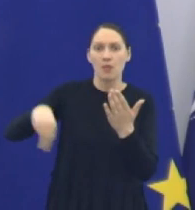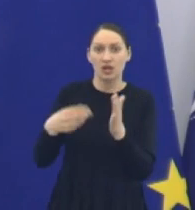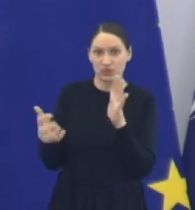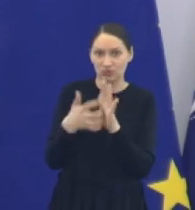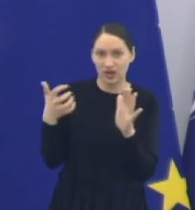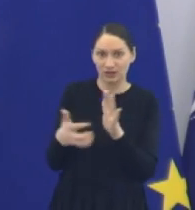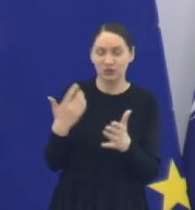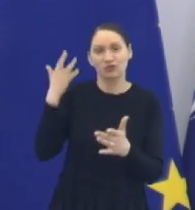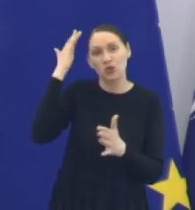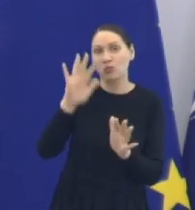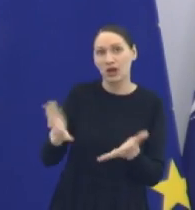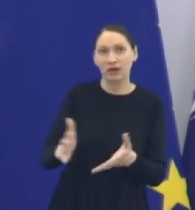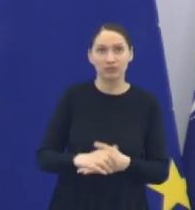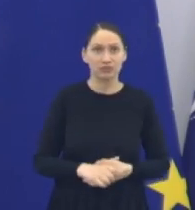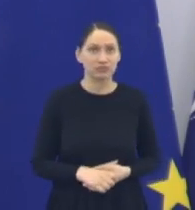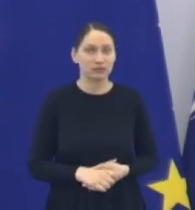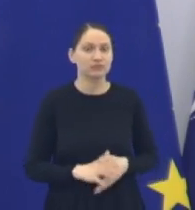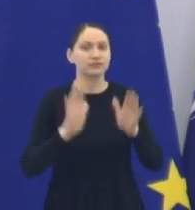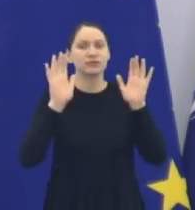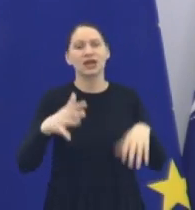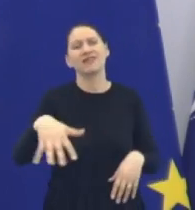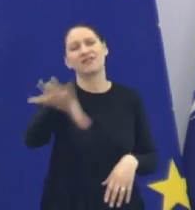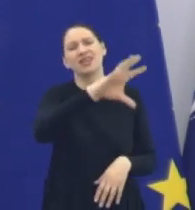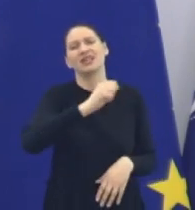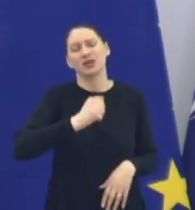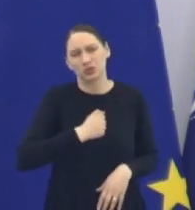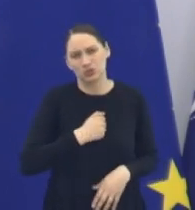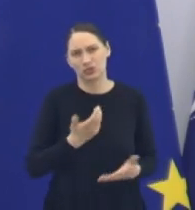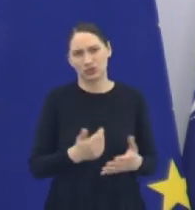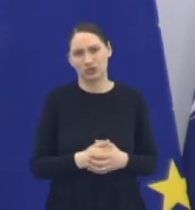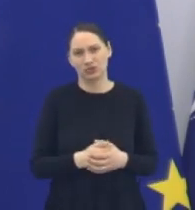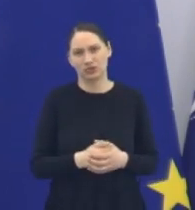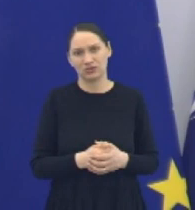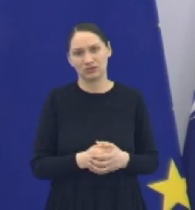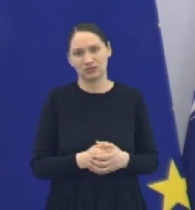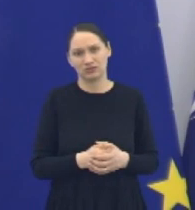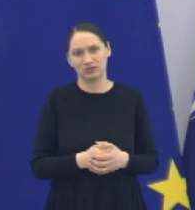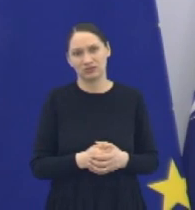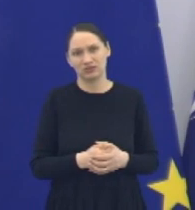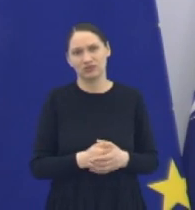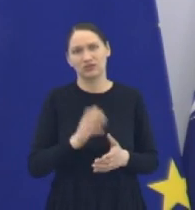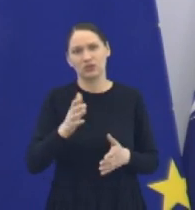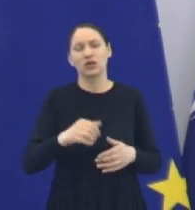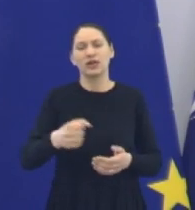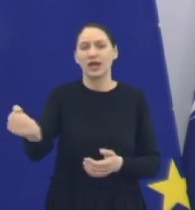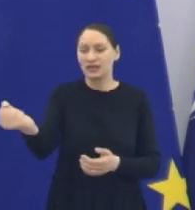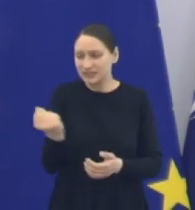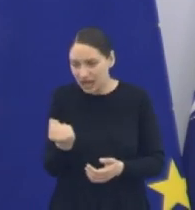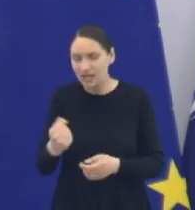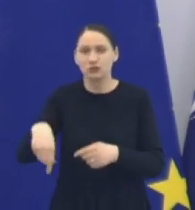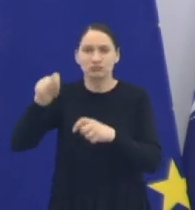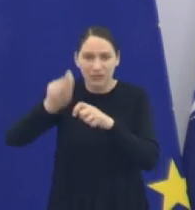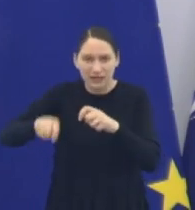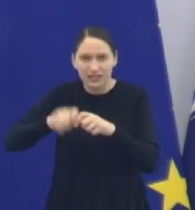Seime? Viską jie ten turi, taip kad tegul atsidaro stalčių, dar kartą